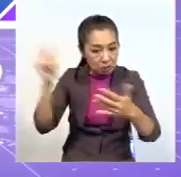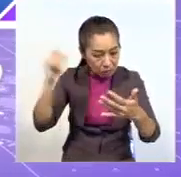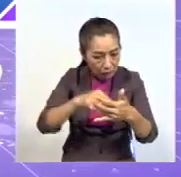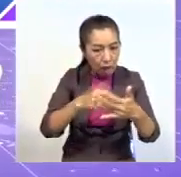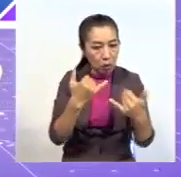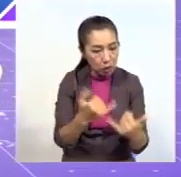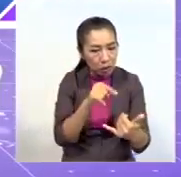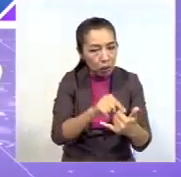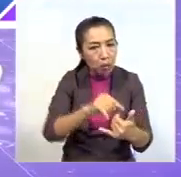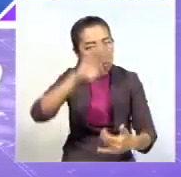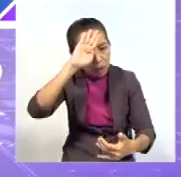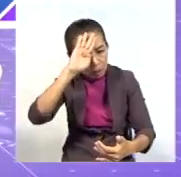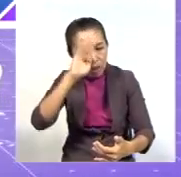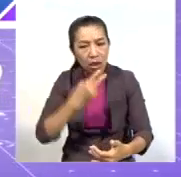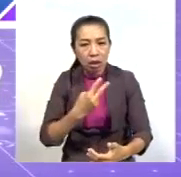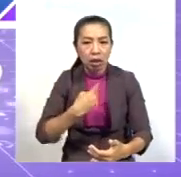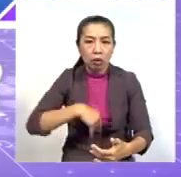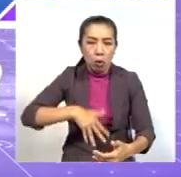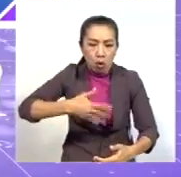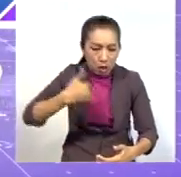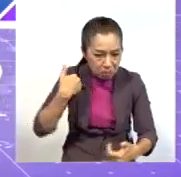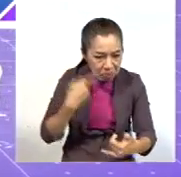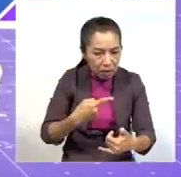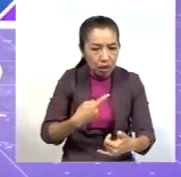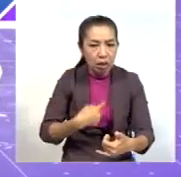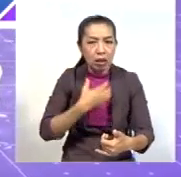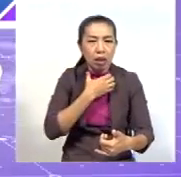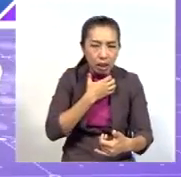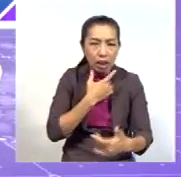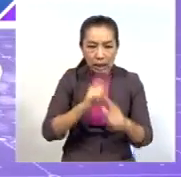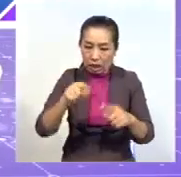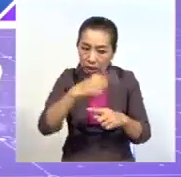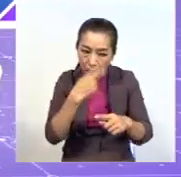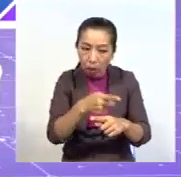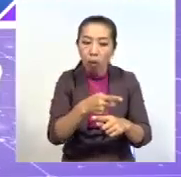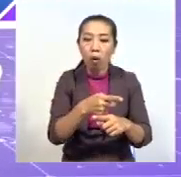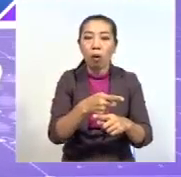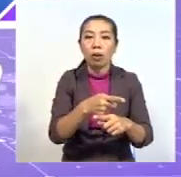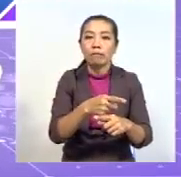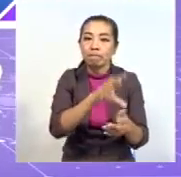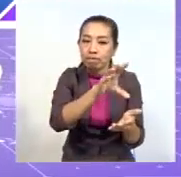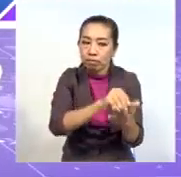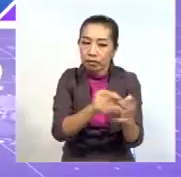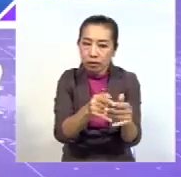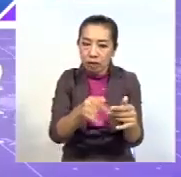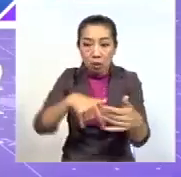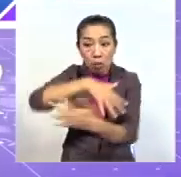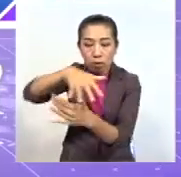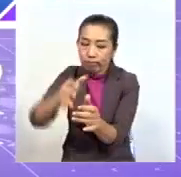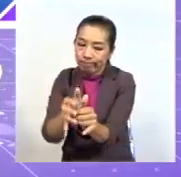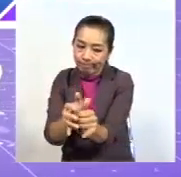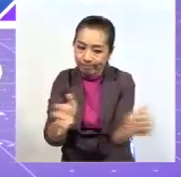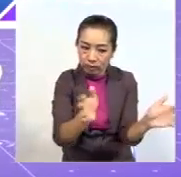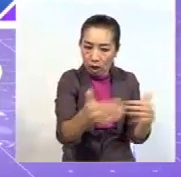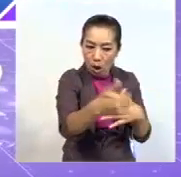การทางระบบทางเดินหายใจแล้วก็เดินทางมาจากประเทศจีนโดยเฉพาะเมืองอู่ฮั่นนะครับก็จะต้องเขาเรียกว่าแยกตัวเข้ามาอยู่